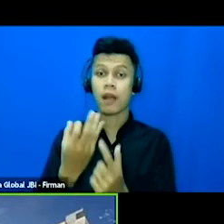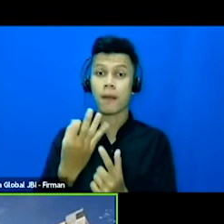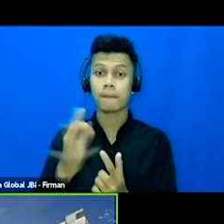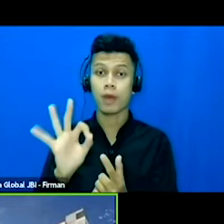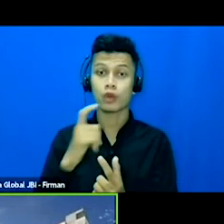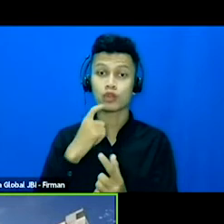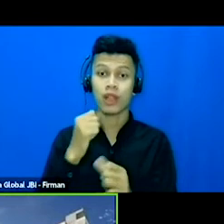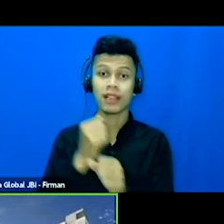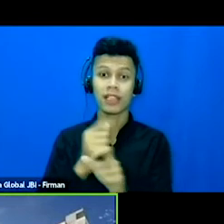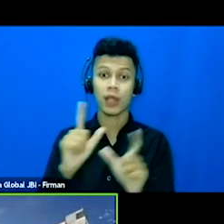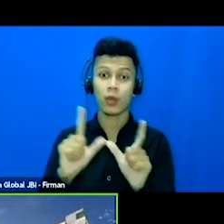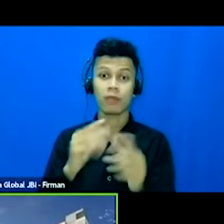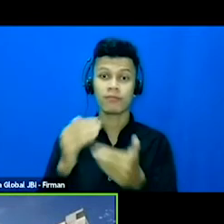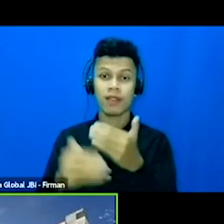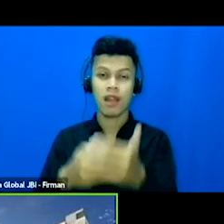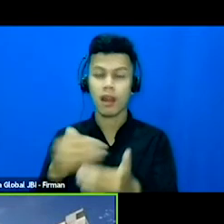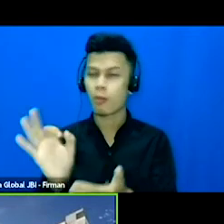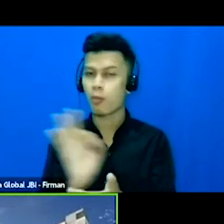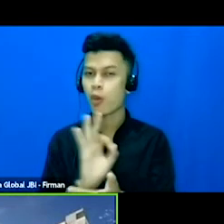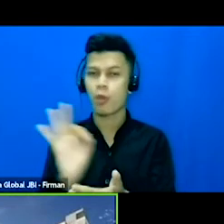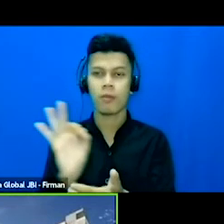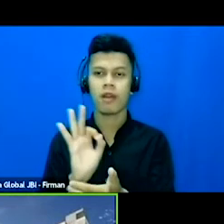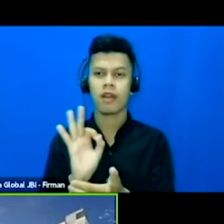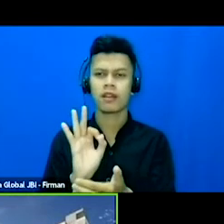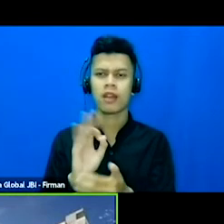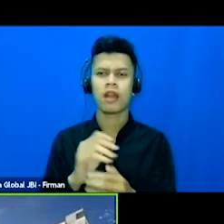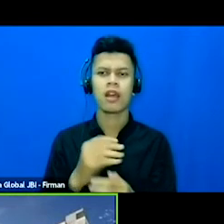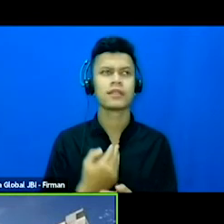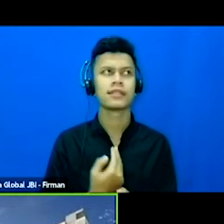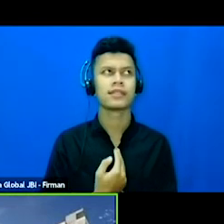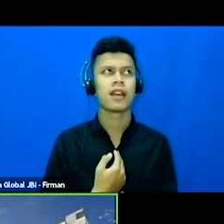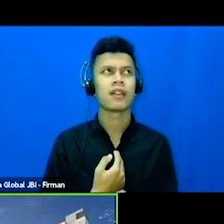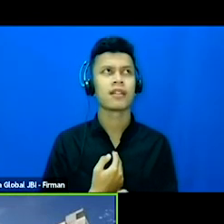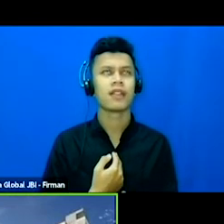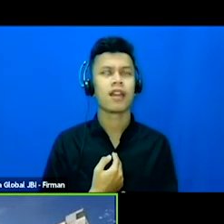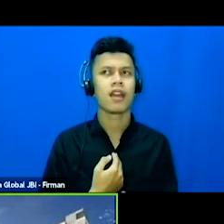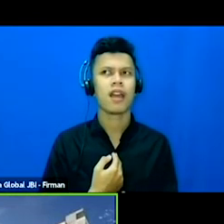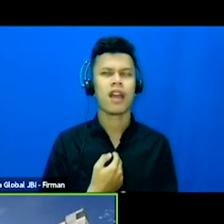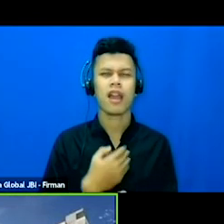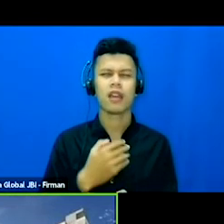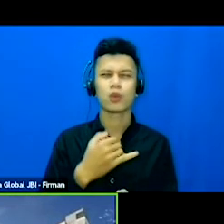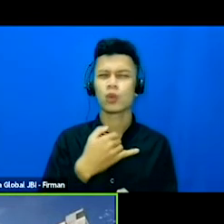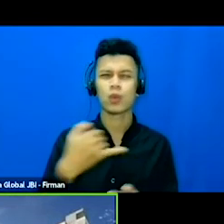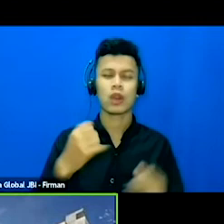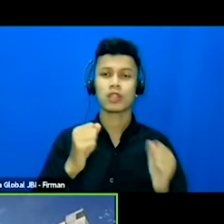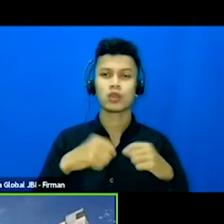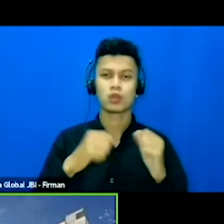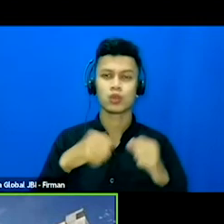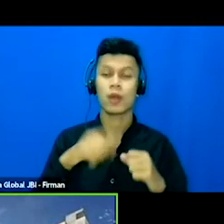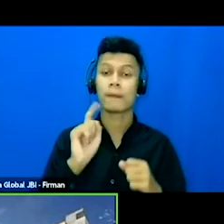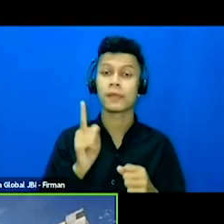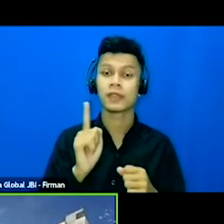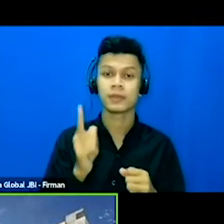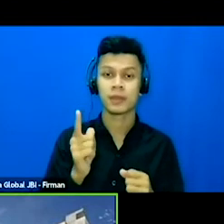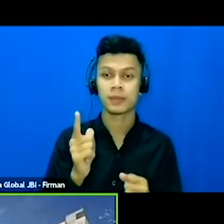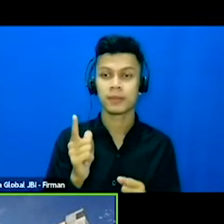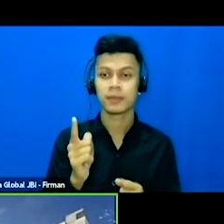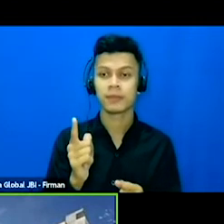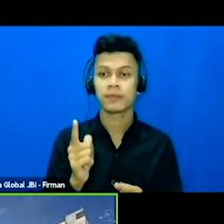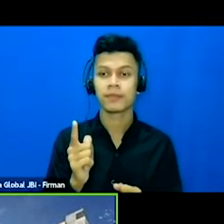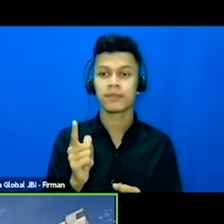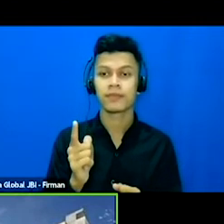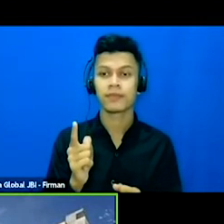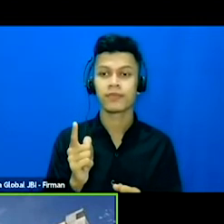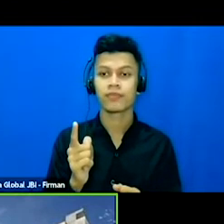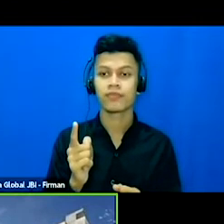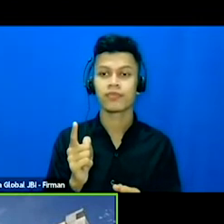musik nah saya kok tidak sebaya sependapat gitu karena eh